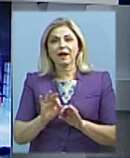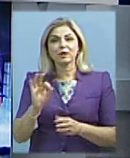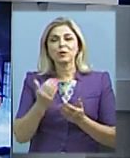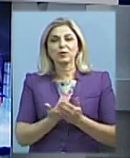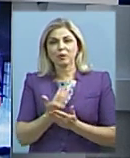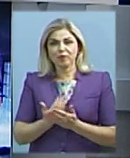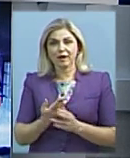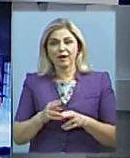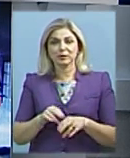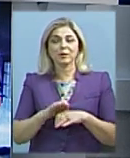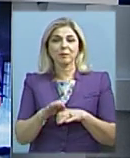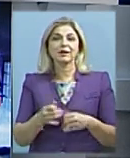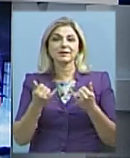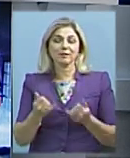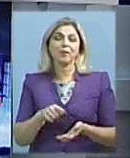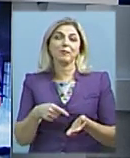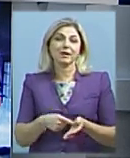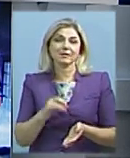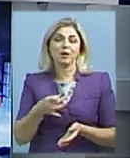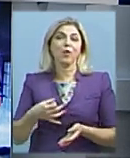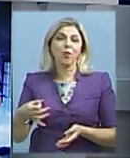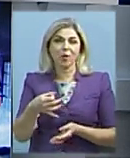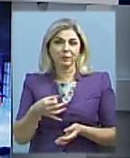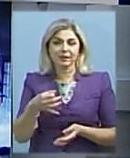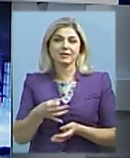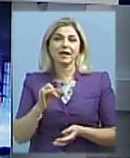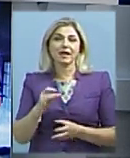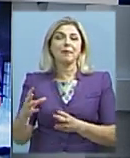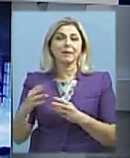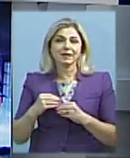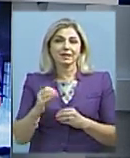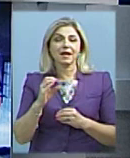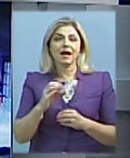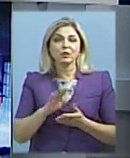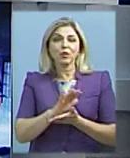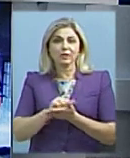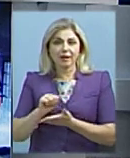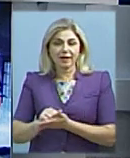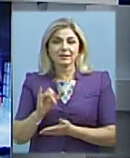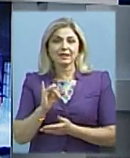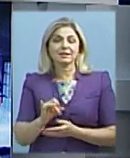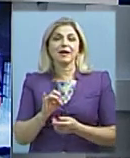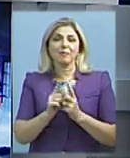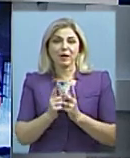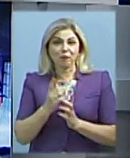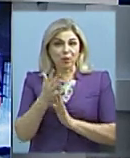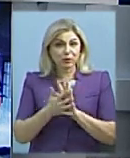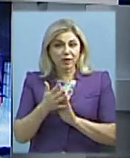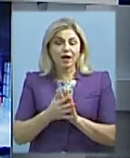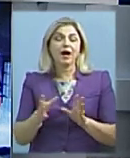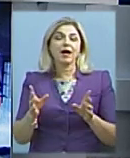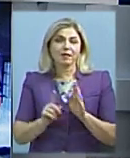сталися сьогодні у місті та області. Я, Вікторія Андрушків, разом зі мною працює Тетяна Мисникова. На